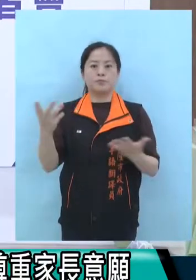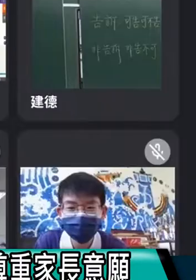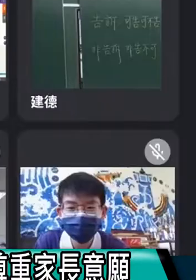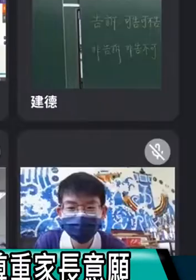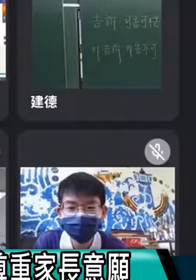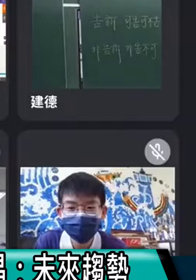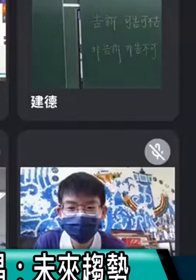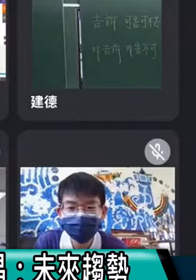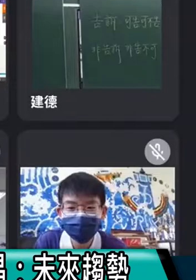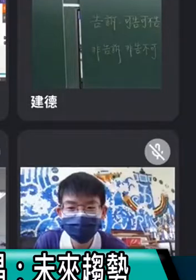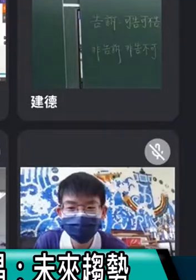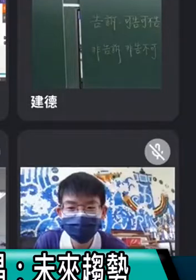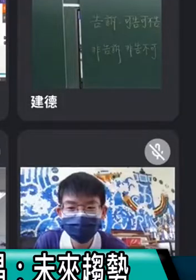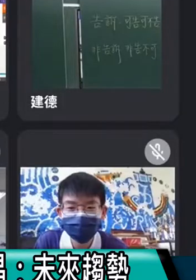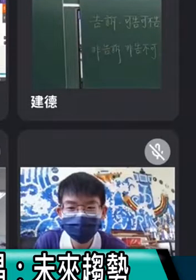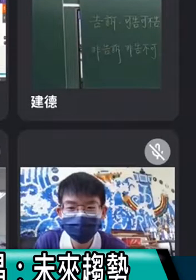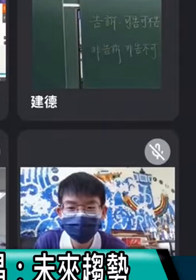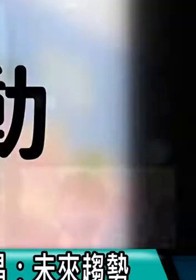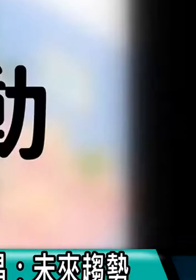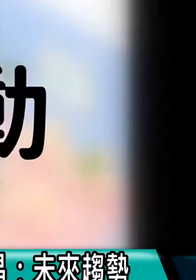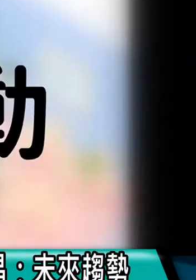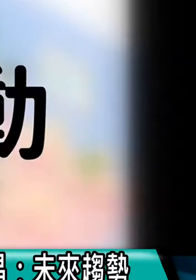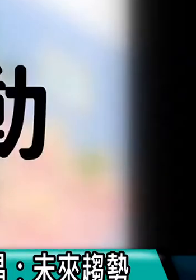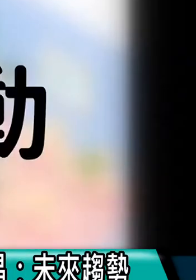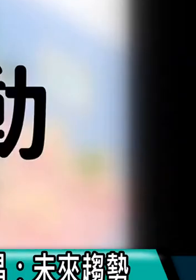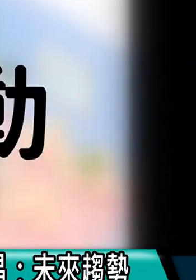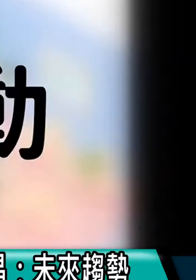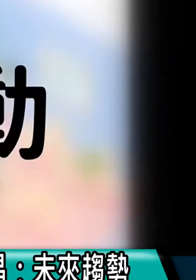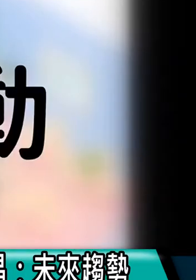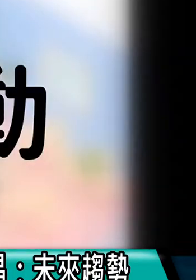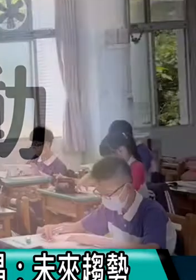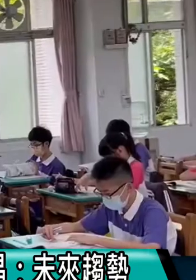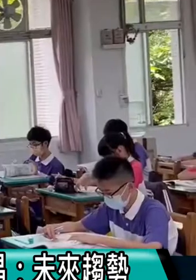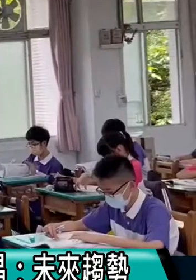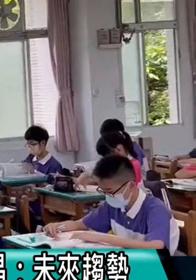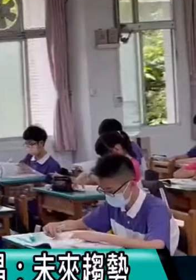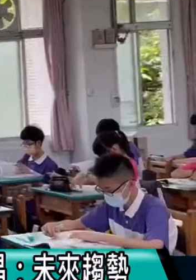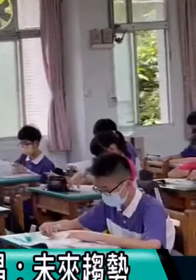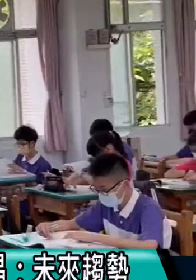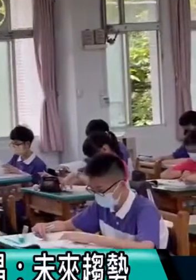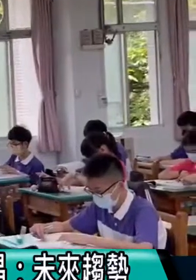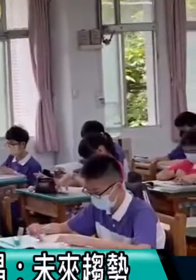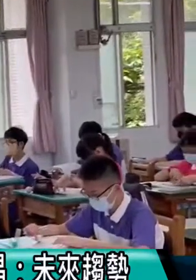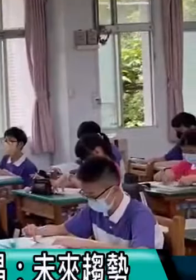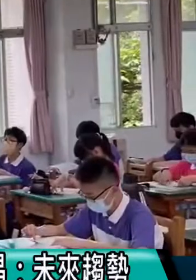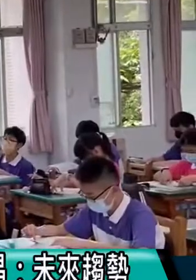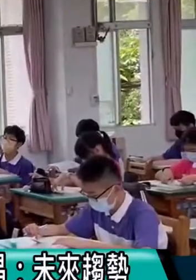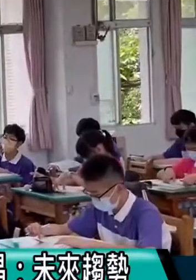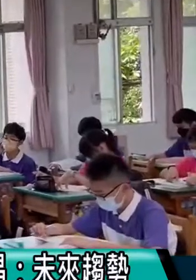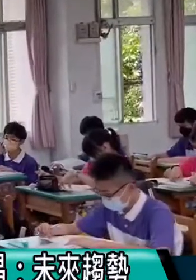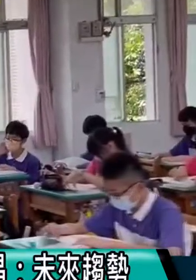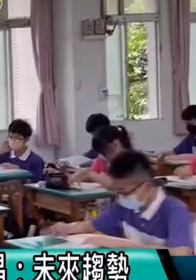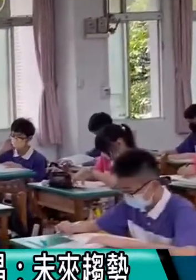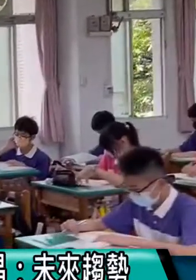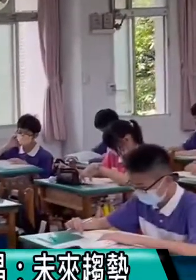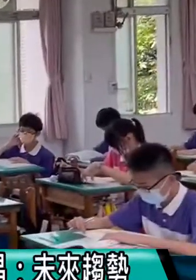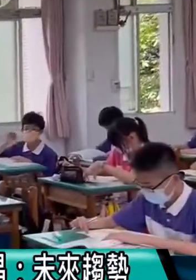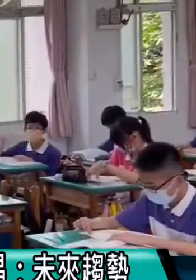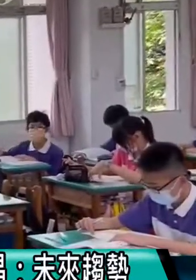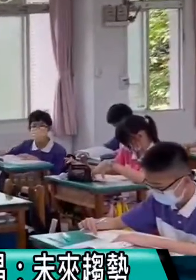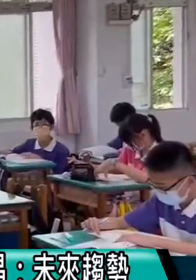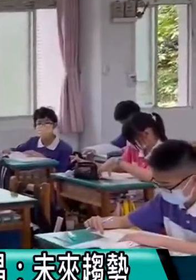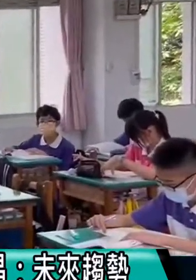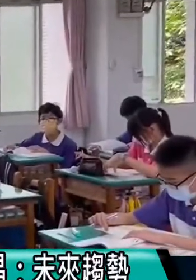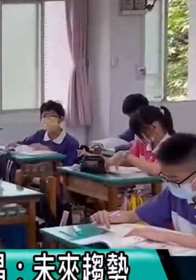划 而基隆市宣布居家防疫不停学，推动实体和远距融合。市长林佑昌说，这项措